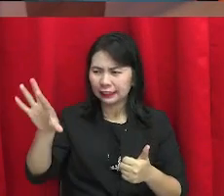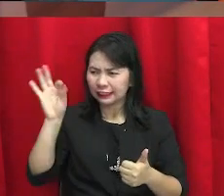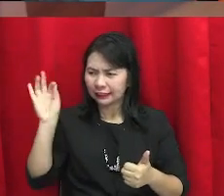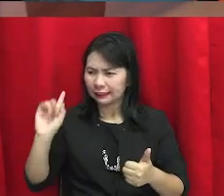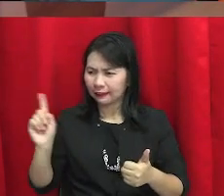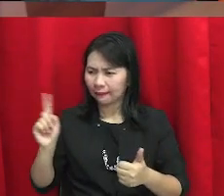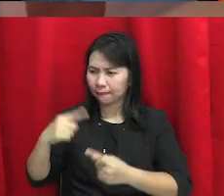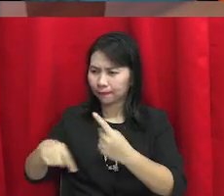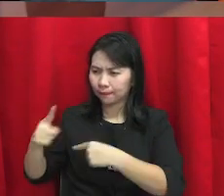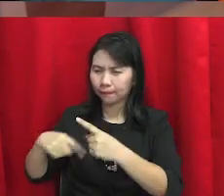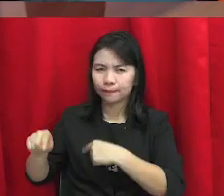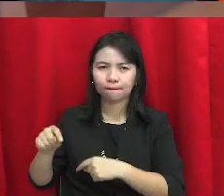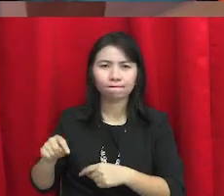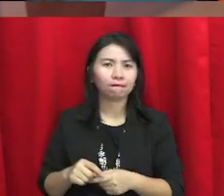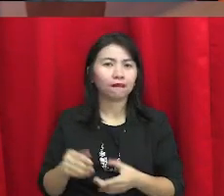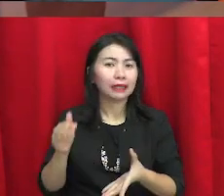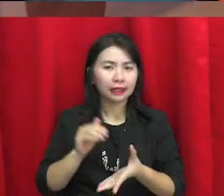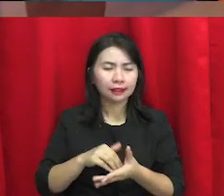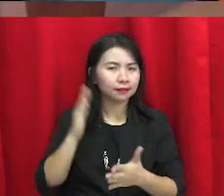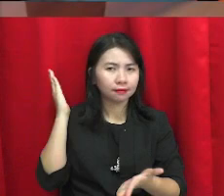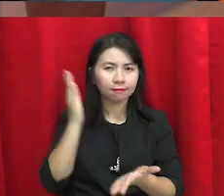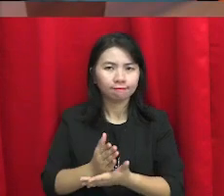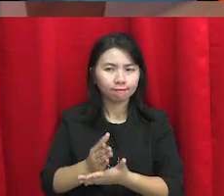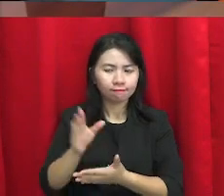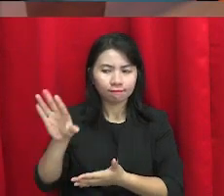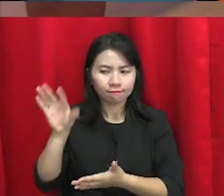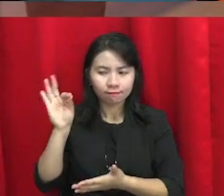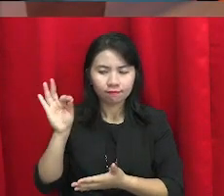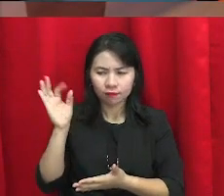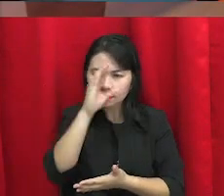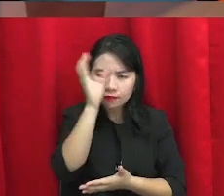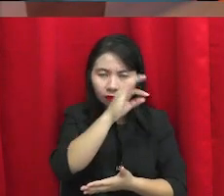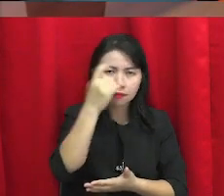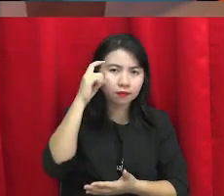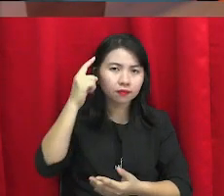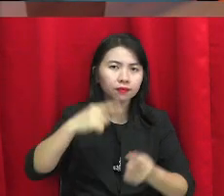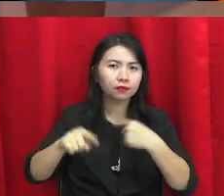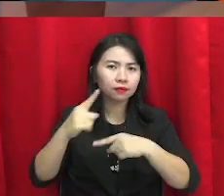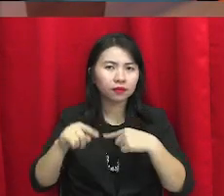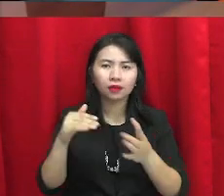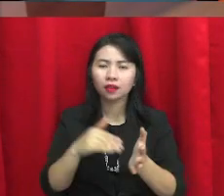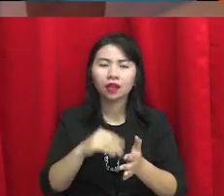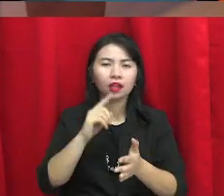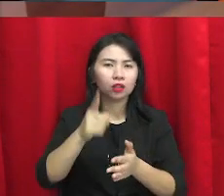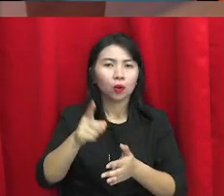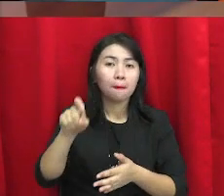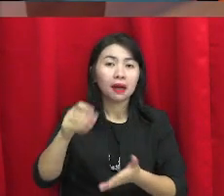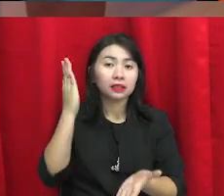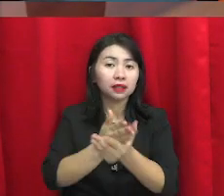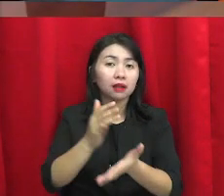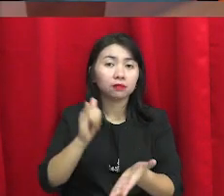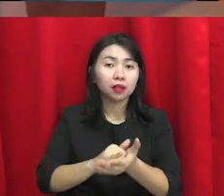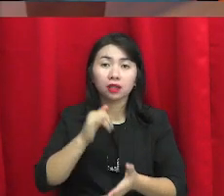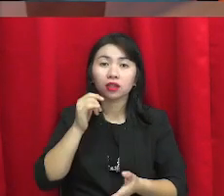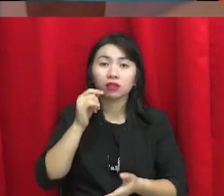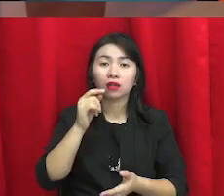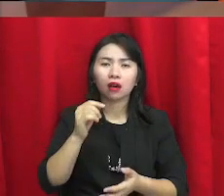kayong maghanap ng mga sign na ito siguro ang will ng Diyos kung hindi ka nakikipag-usap sa Diyos.